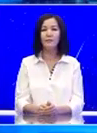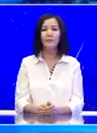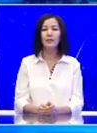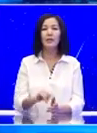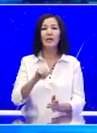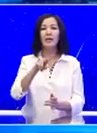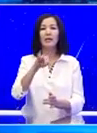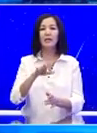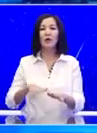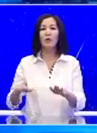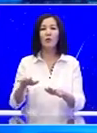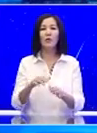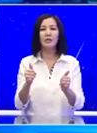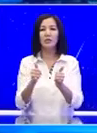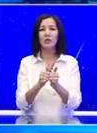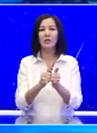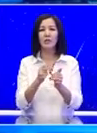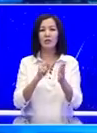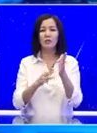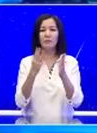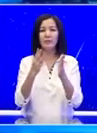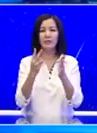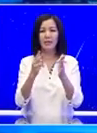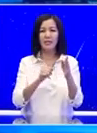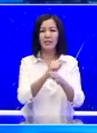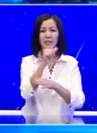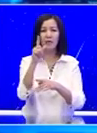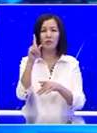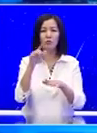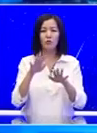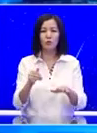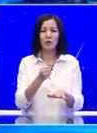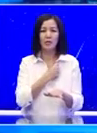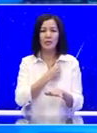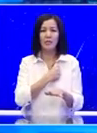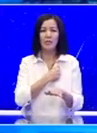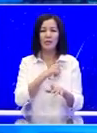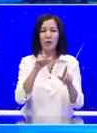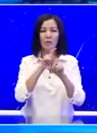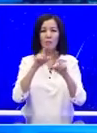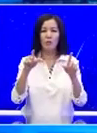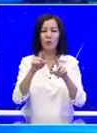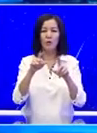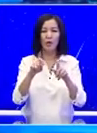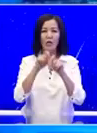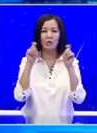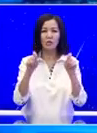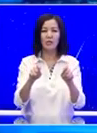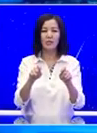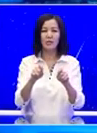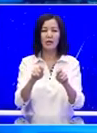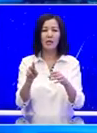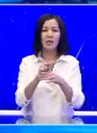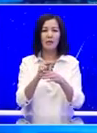Іле ауданының маңынан небәрі 78 сағат ішінде 100 орындық әскери госпиталь бой көтерді. Білікті маманы мен ем шараларына